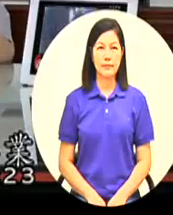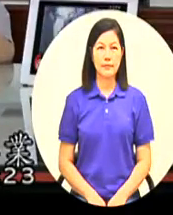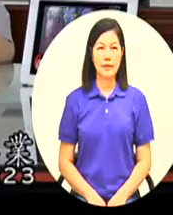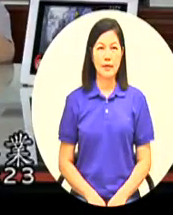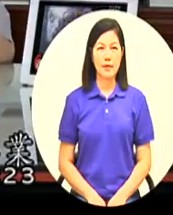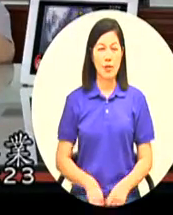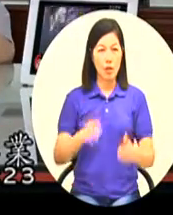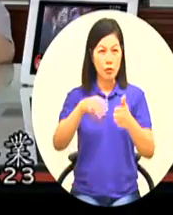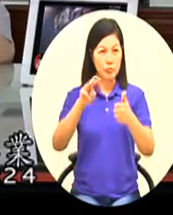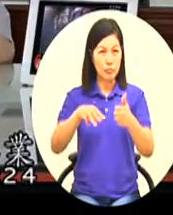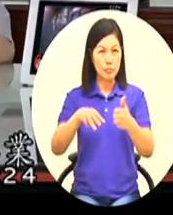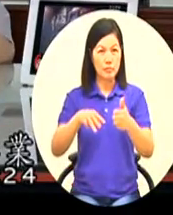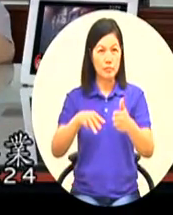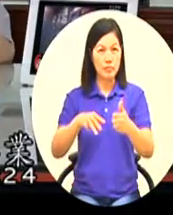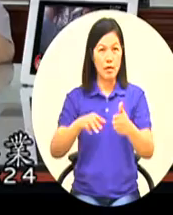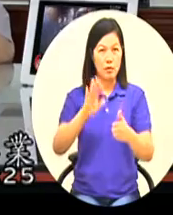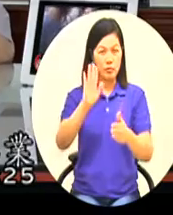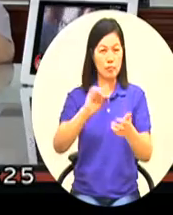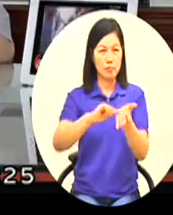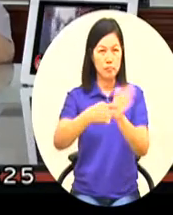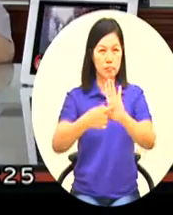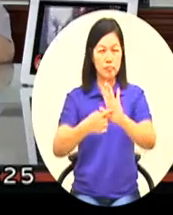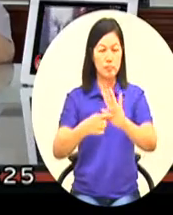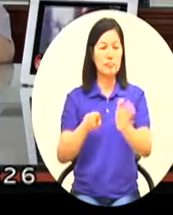训练有素，展现专业。